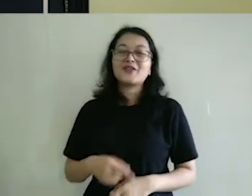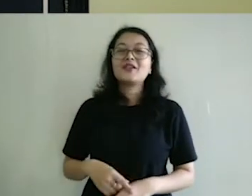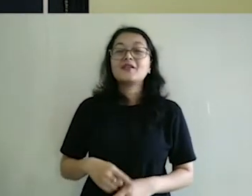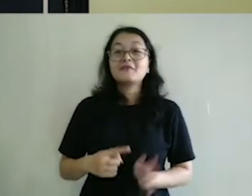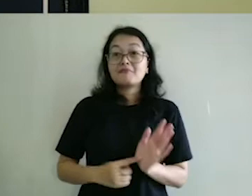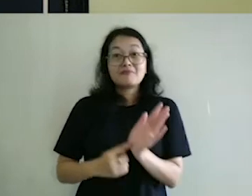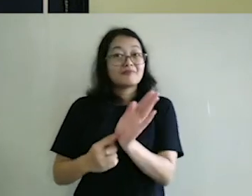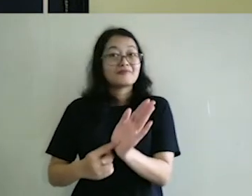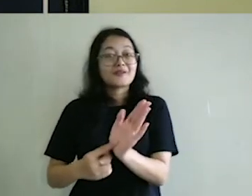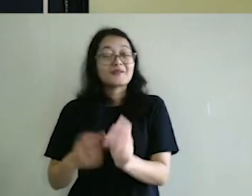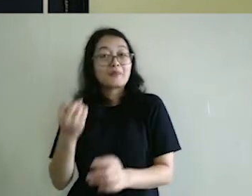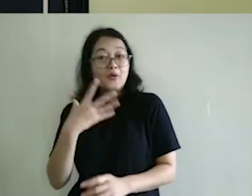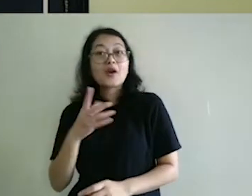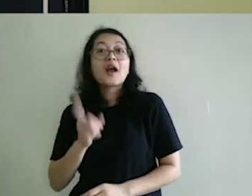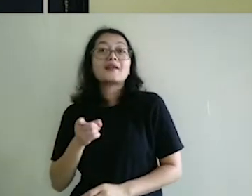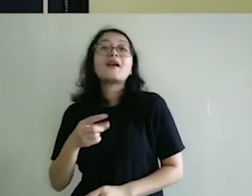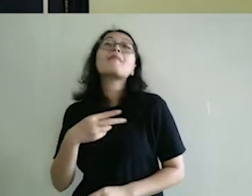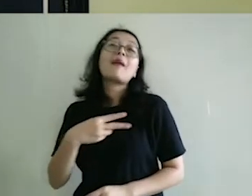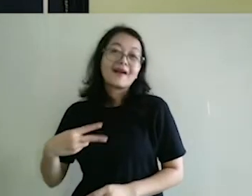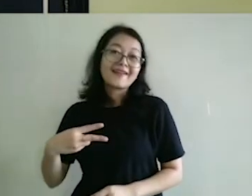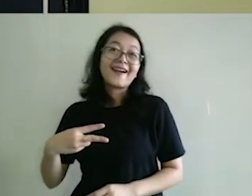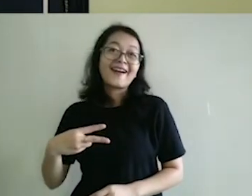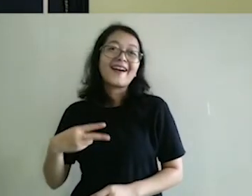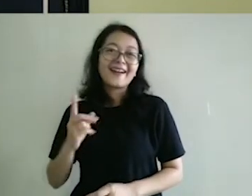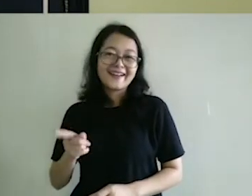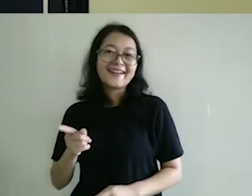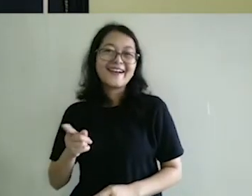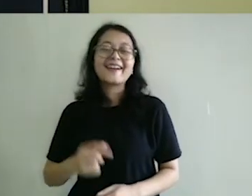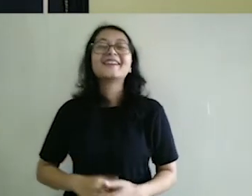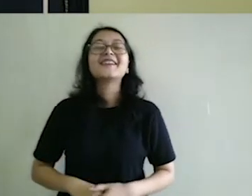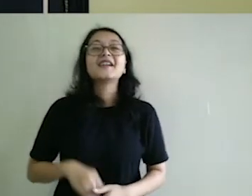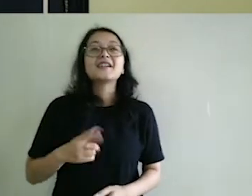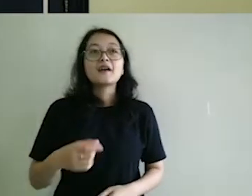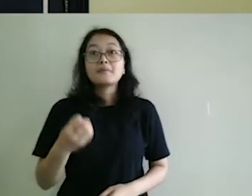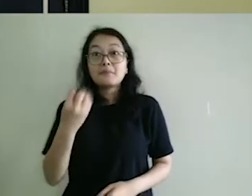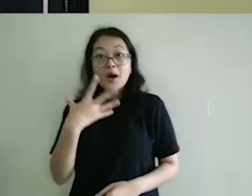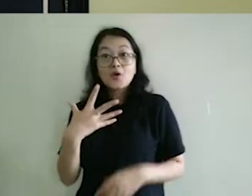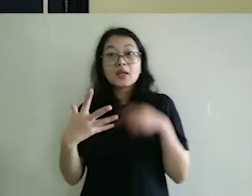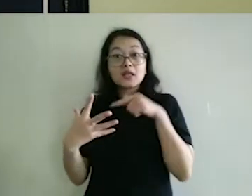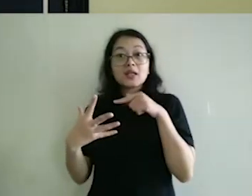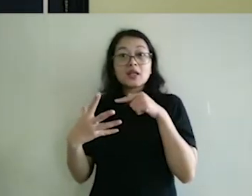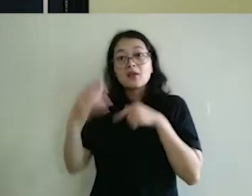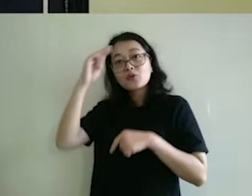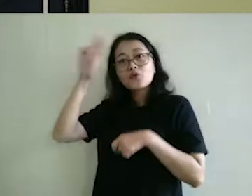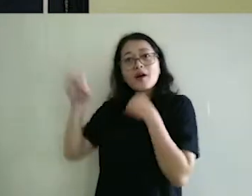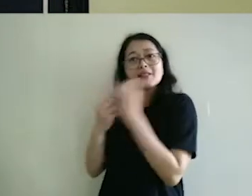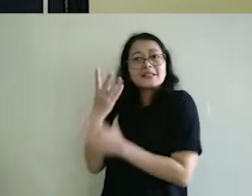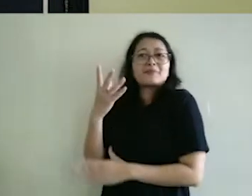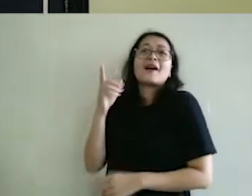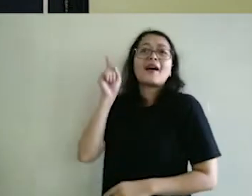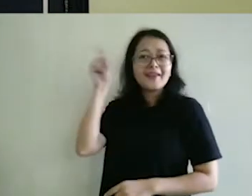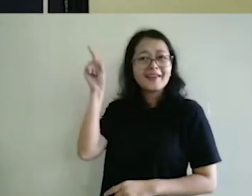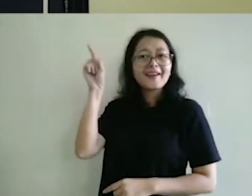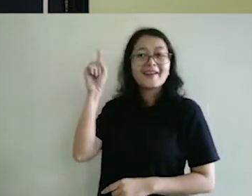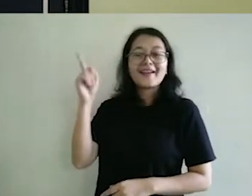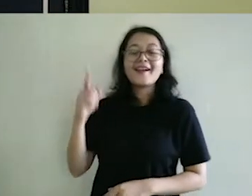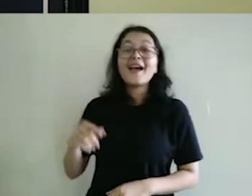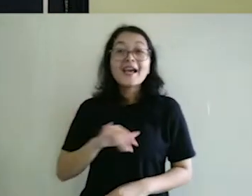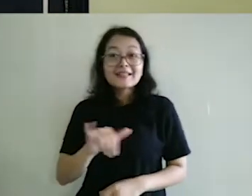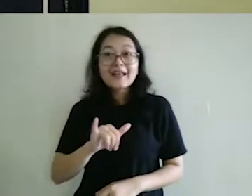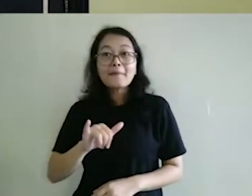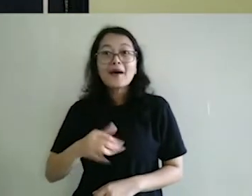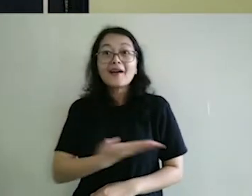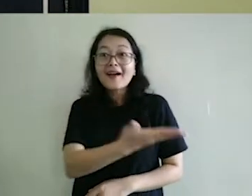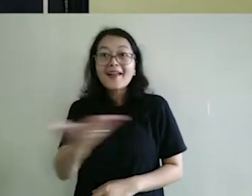sungguh bunga yang sangat unik. Nah, mawar yang sangat unik ini diciptakan Tuhan yang juga menciptakan teman-teman